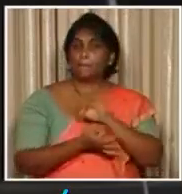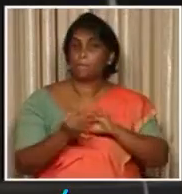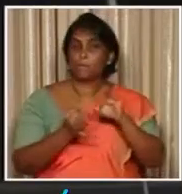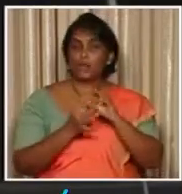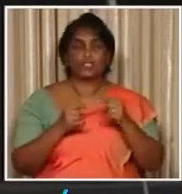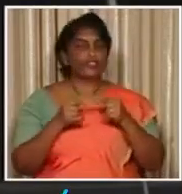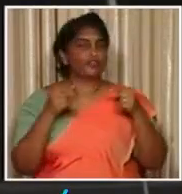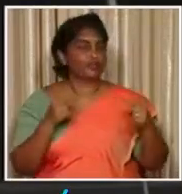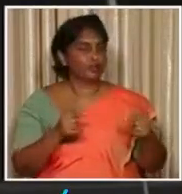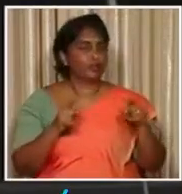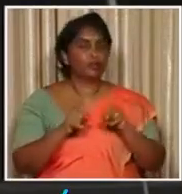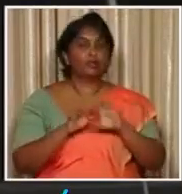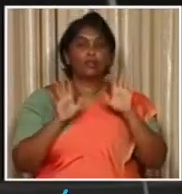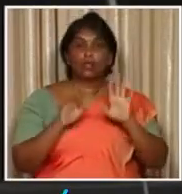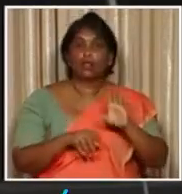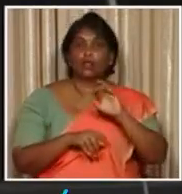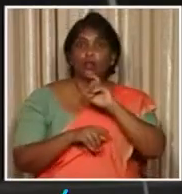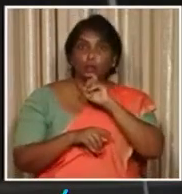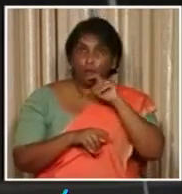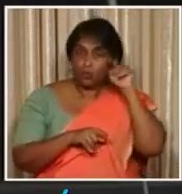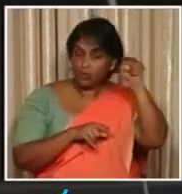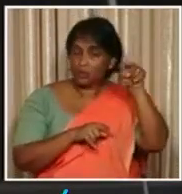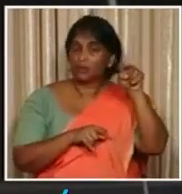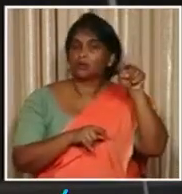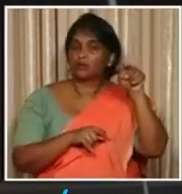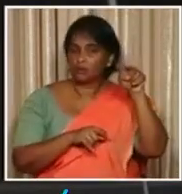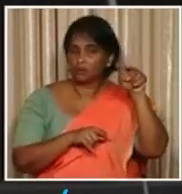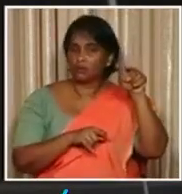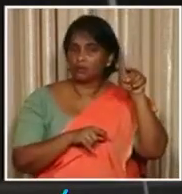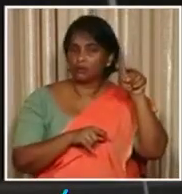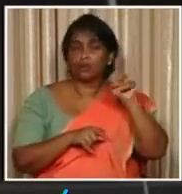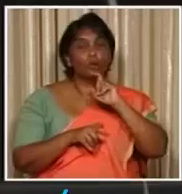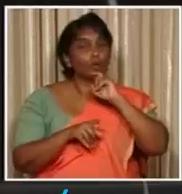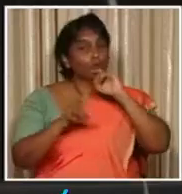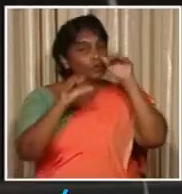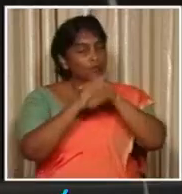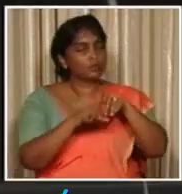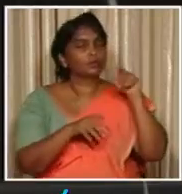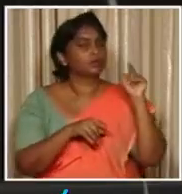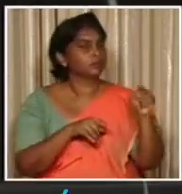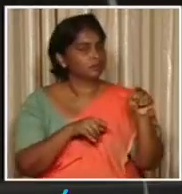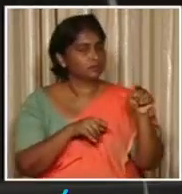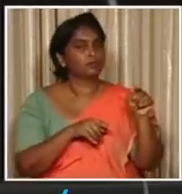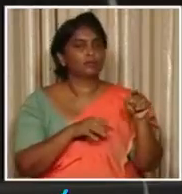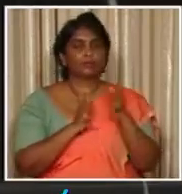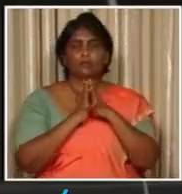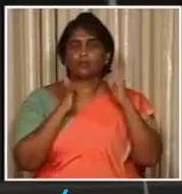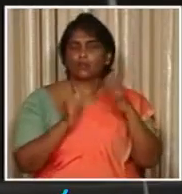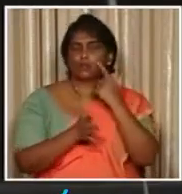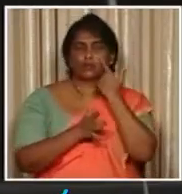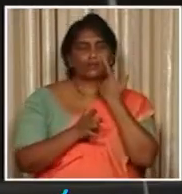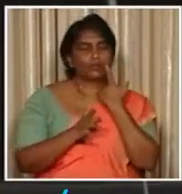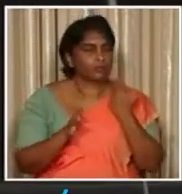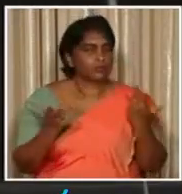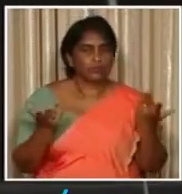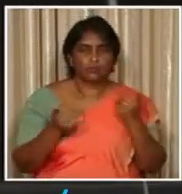විරෝධී ආකාරය හැබැයි අධිකරණය පැත්තෙන් ඈ අධිකරණය පැත්තෙන් ඉතාම කනගාටුයි